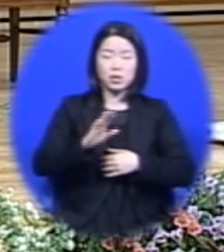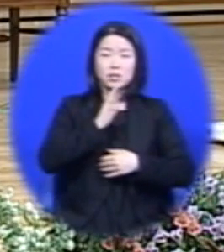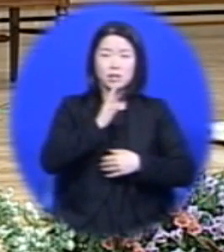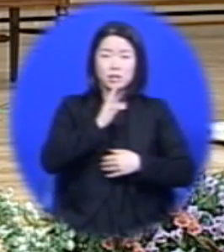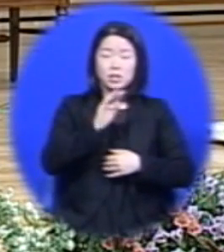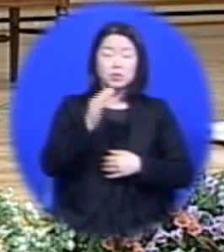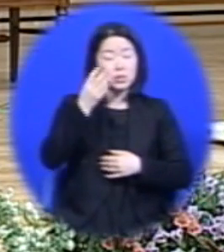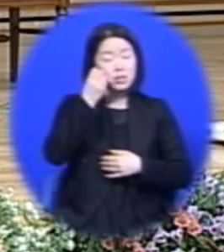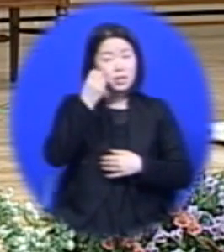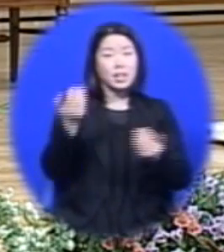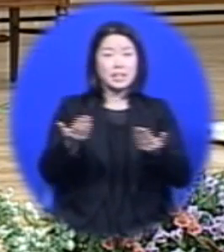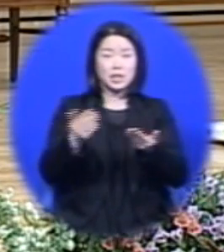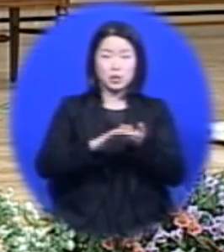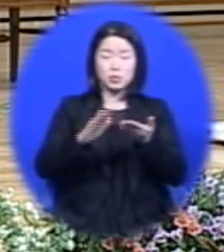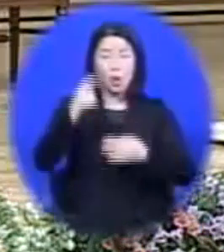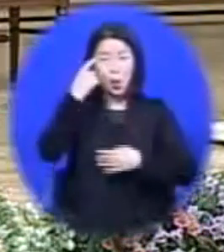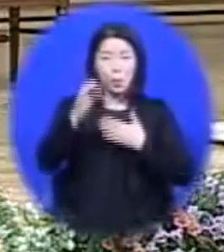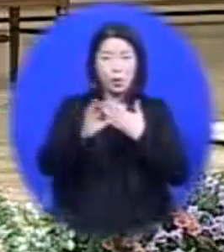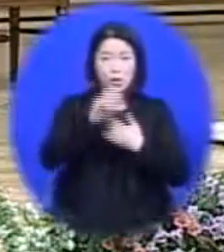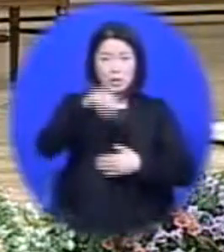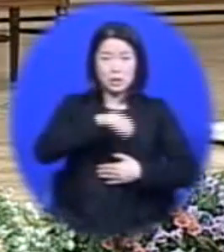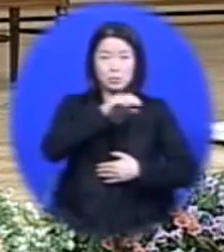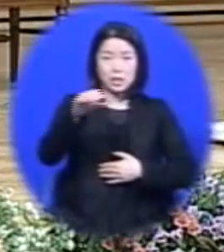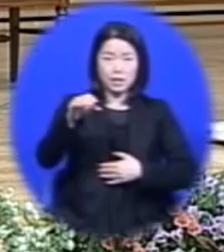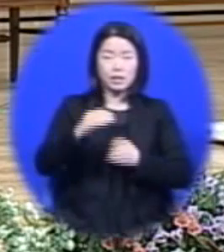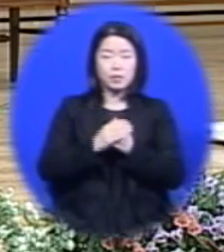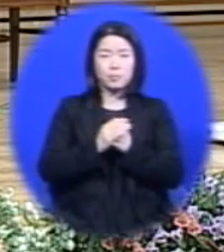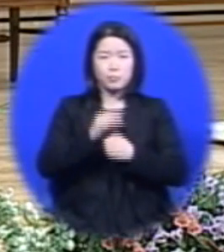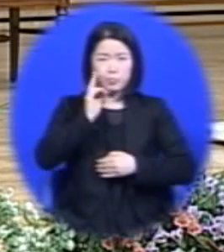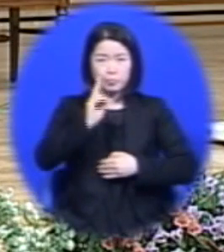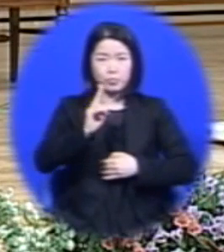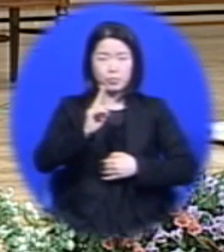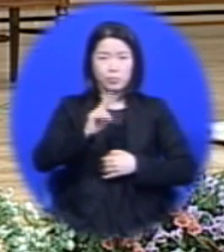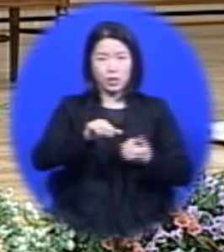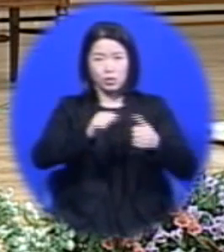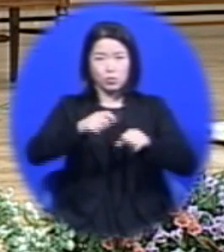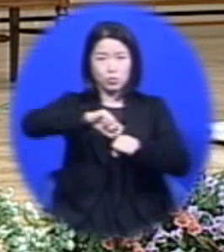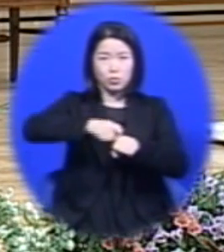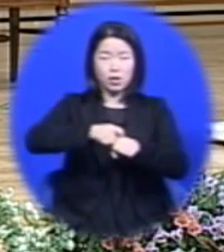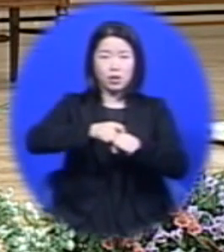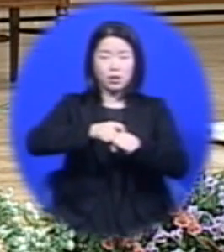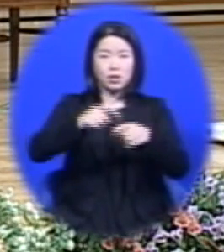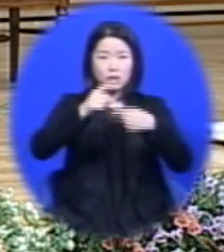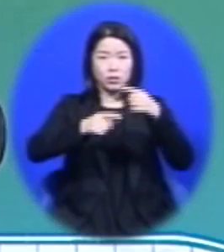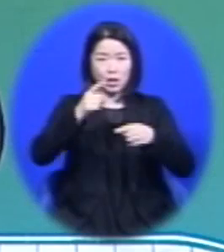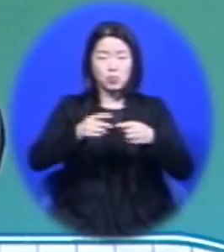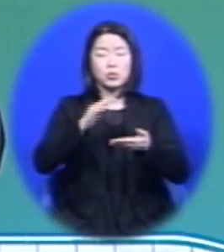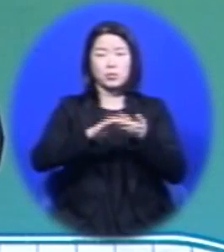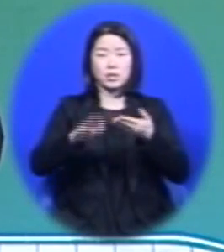참 이상한 일입니다. 왜냐하면 십자가는 끔찍한 사형틀이니까 말입니다.